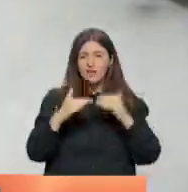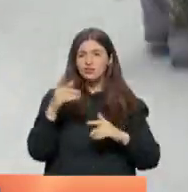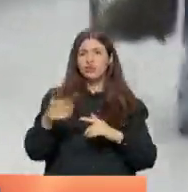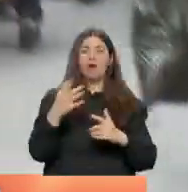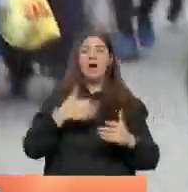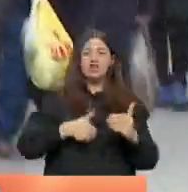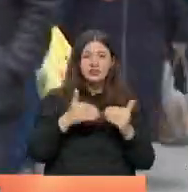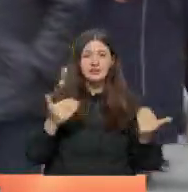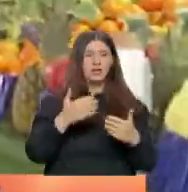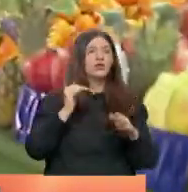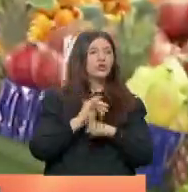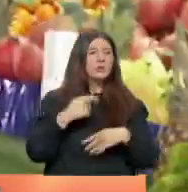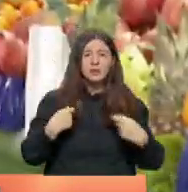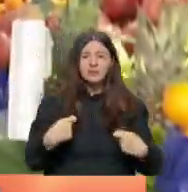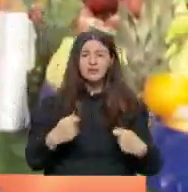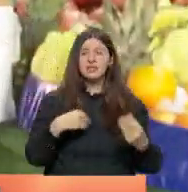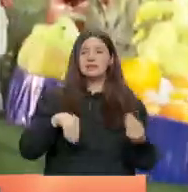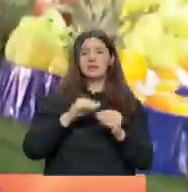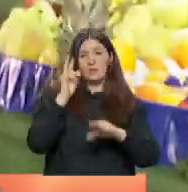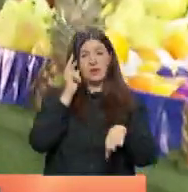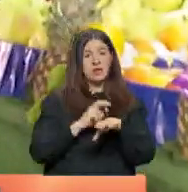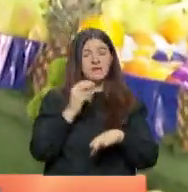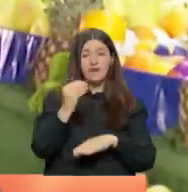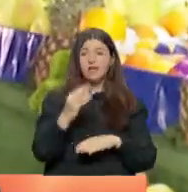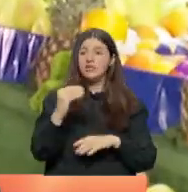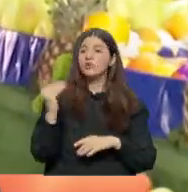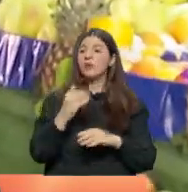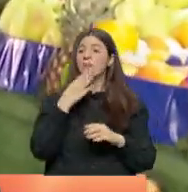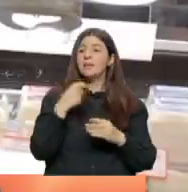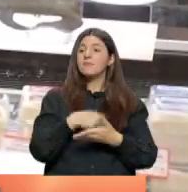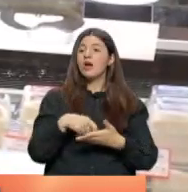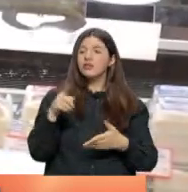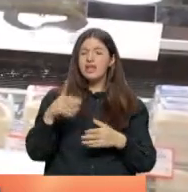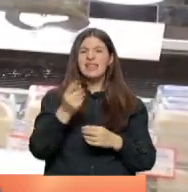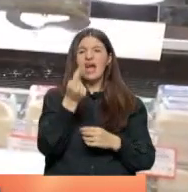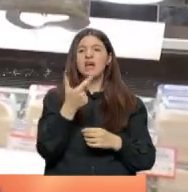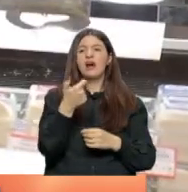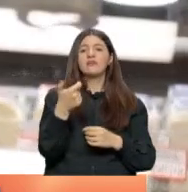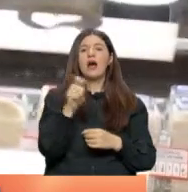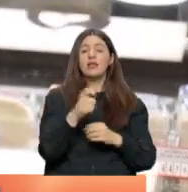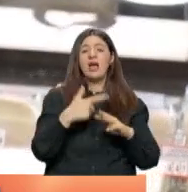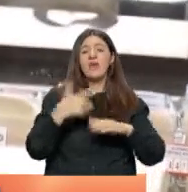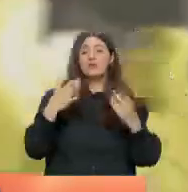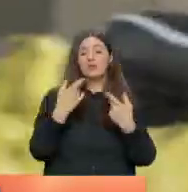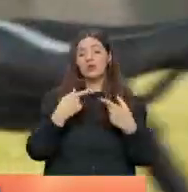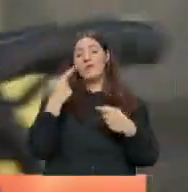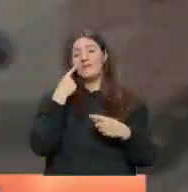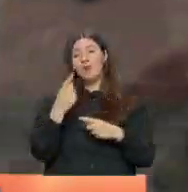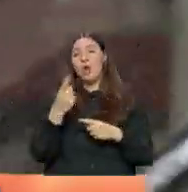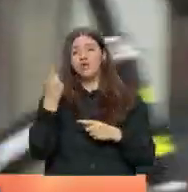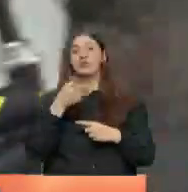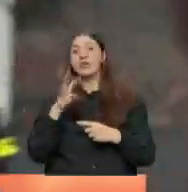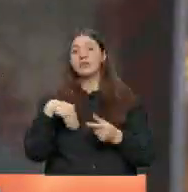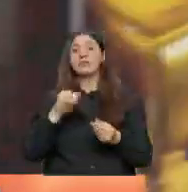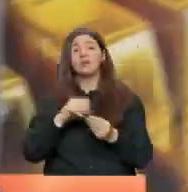açlık sınırını, yaşam maliyetlerini, zamları hatırlattı. En düşük emekli maaşına da en az 6 aylık enflasyon oranında